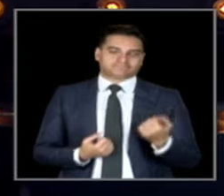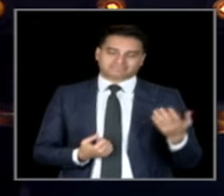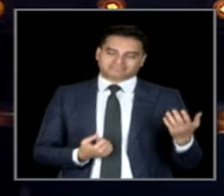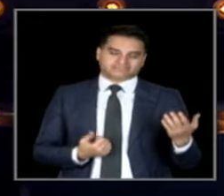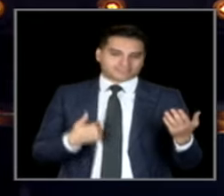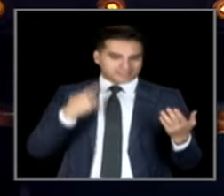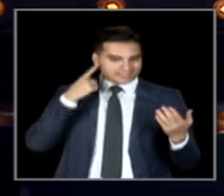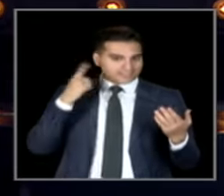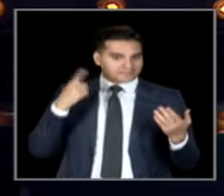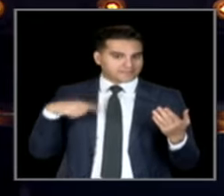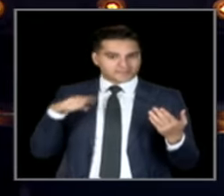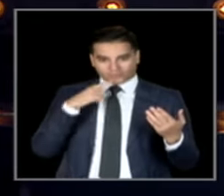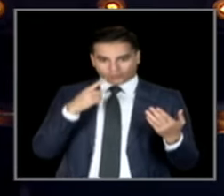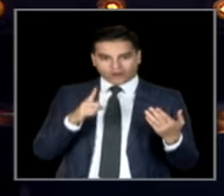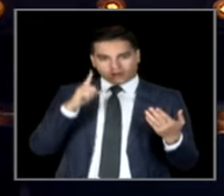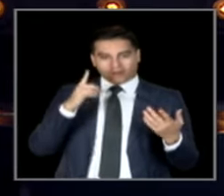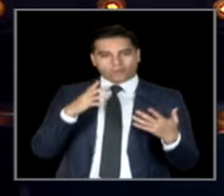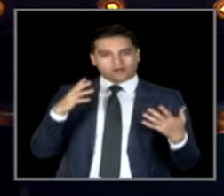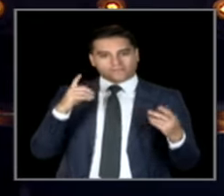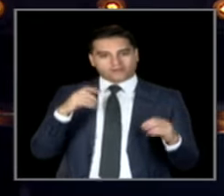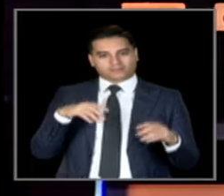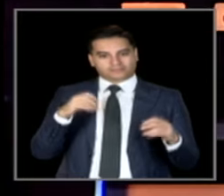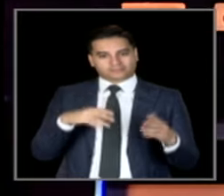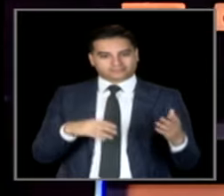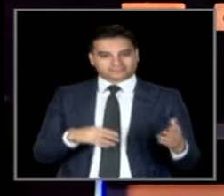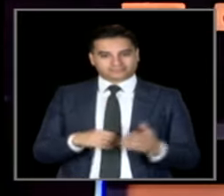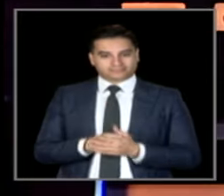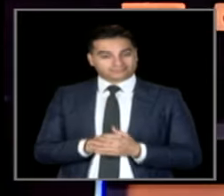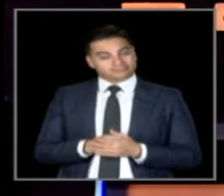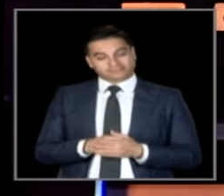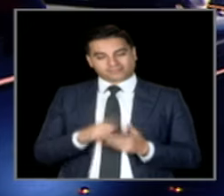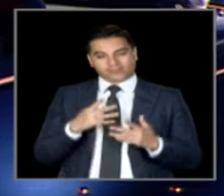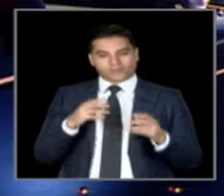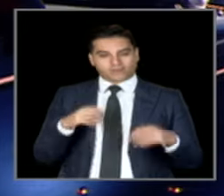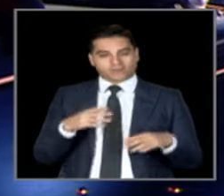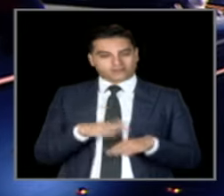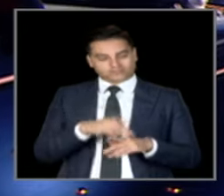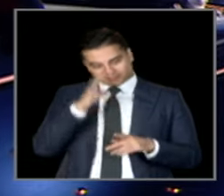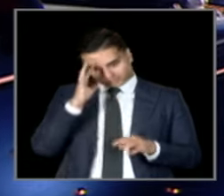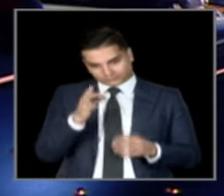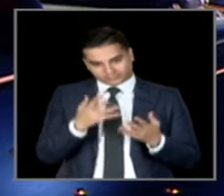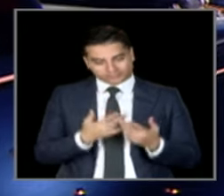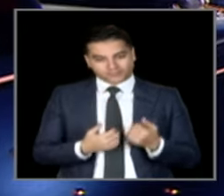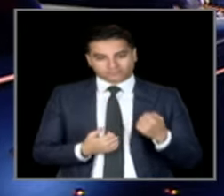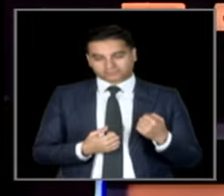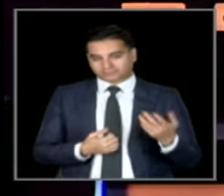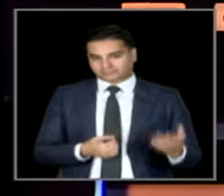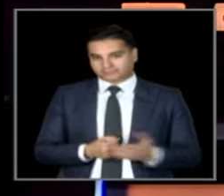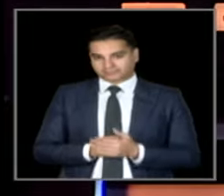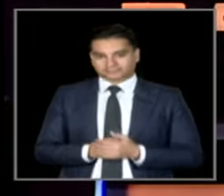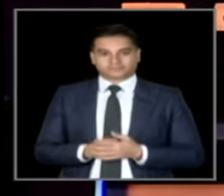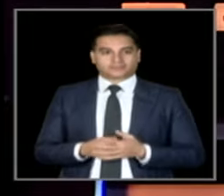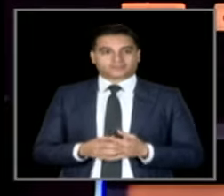أنا سامع حد في الجمهور بيقول الله أكبر عليك، الله أكبر عليك فعلاً.